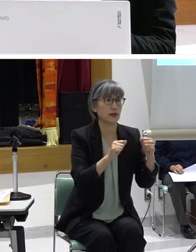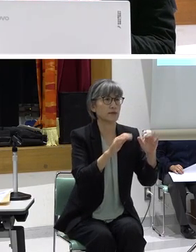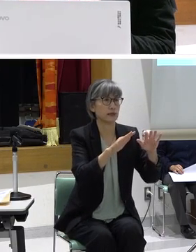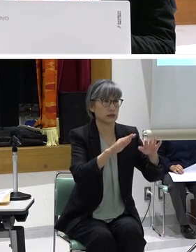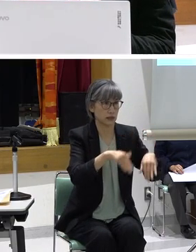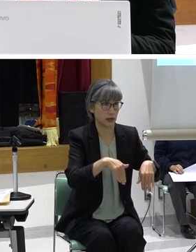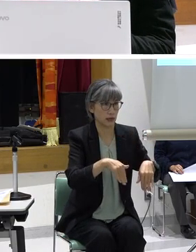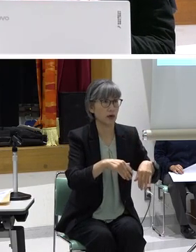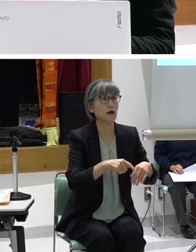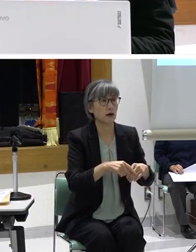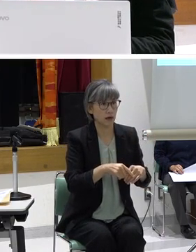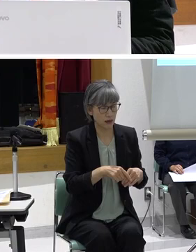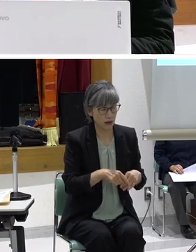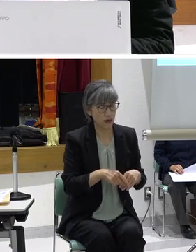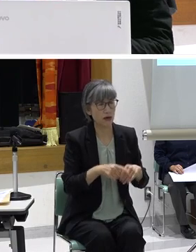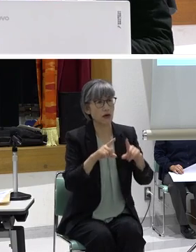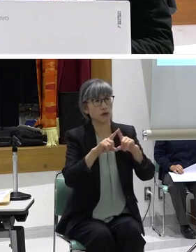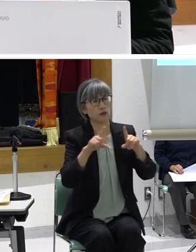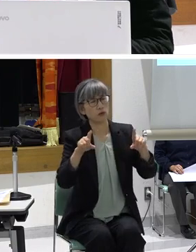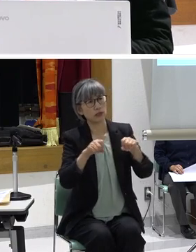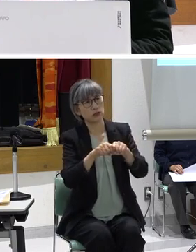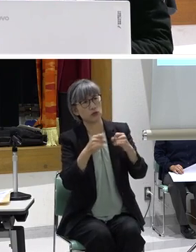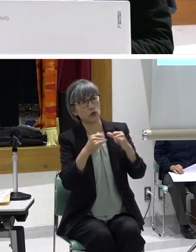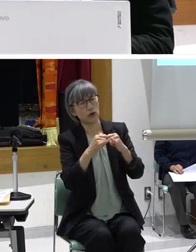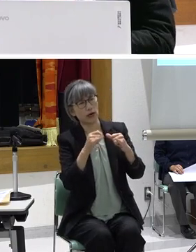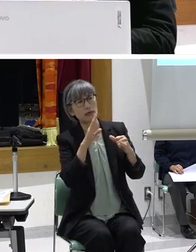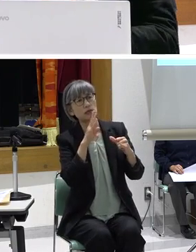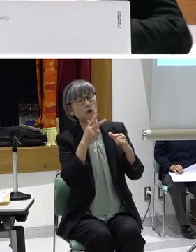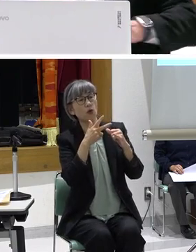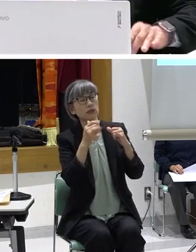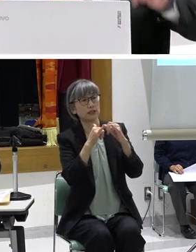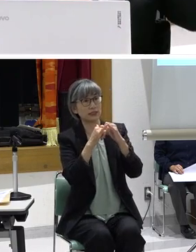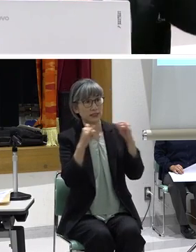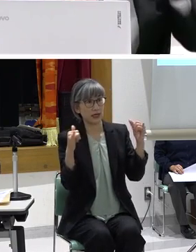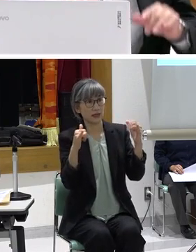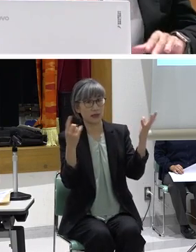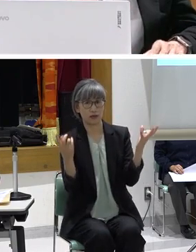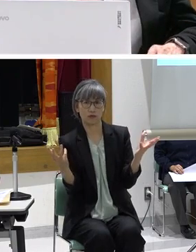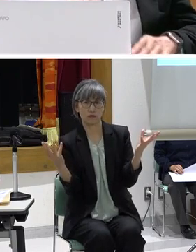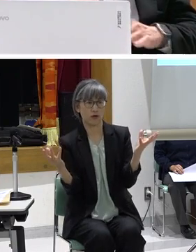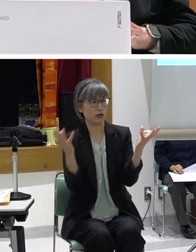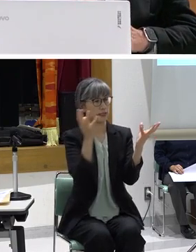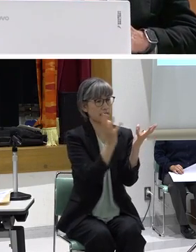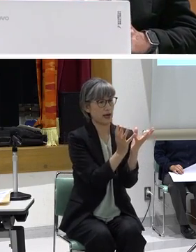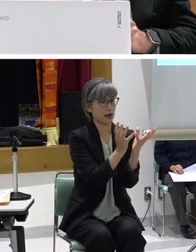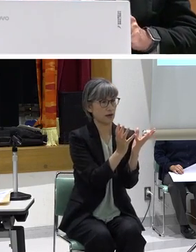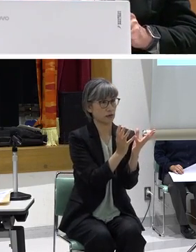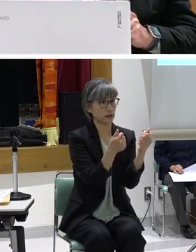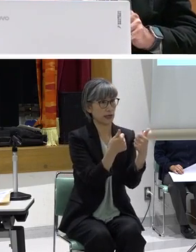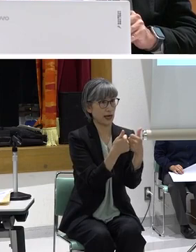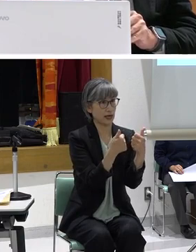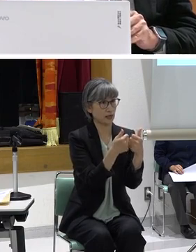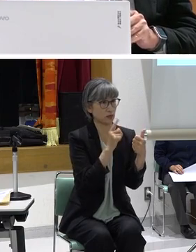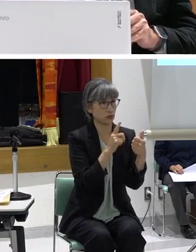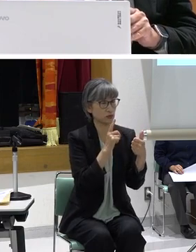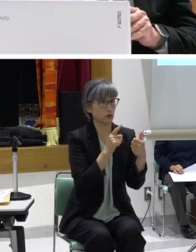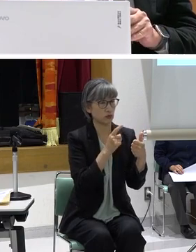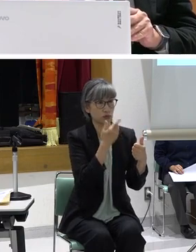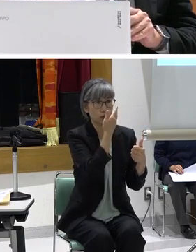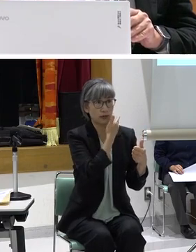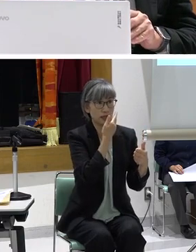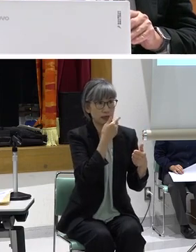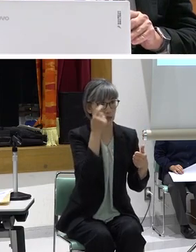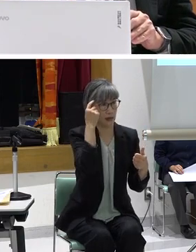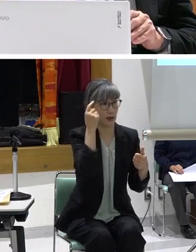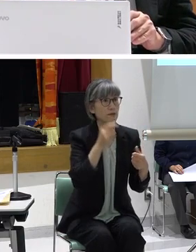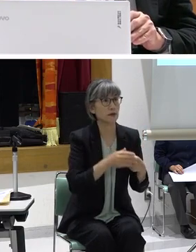から当然障害当事者の参画っていうのをすごく重視しました。ユニバ